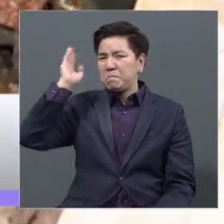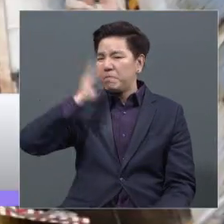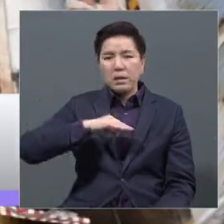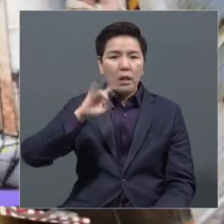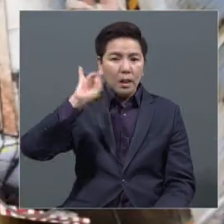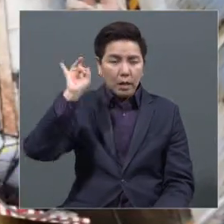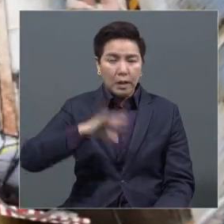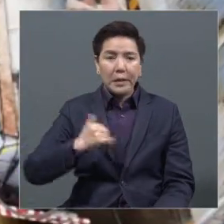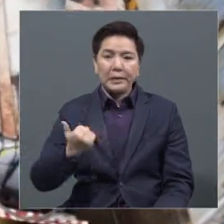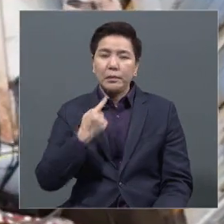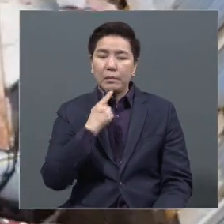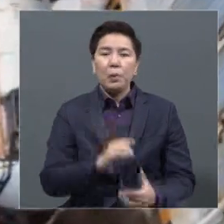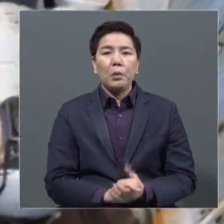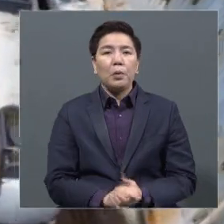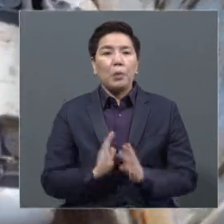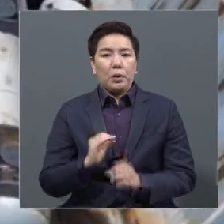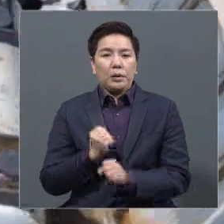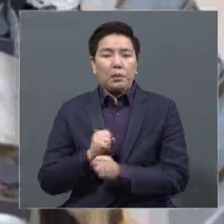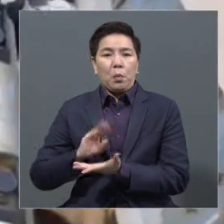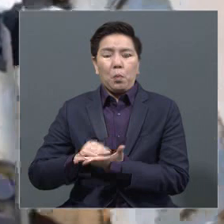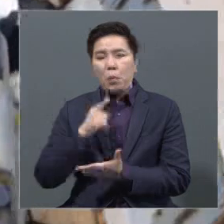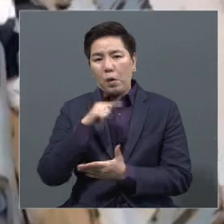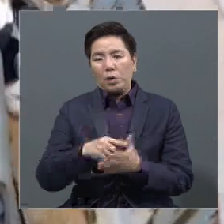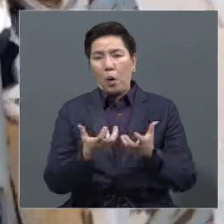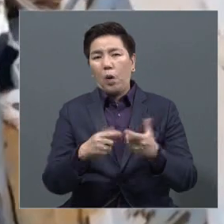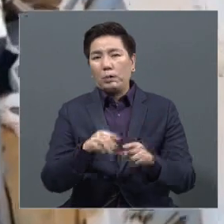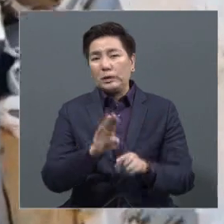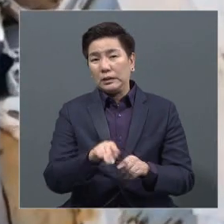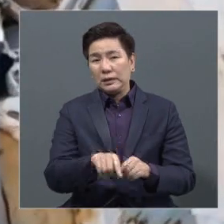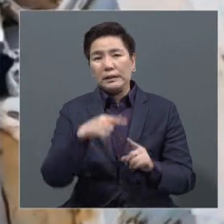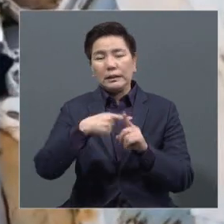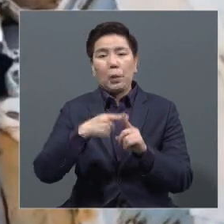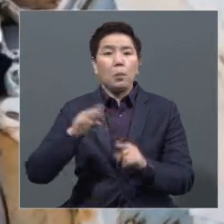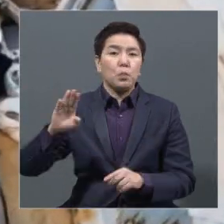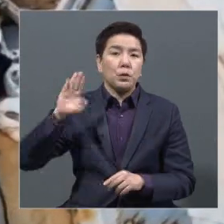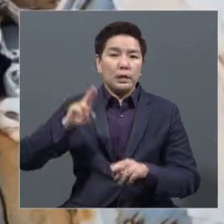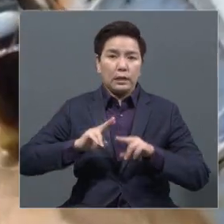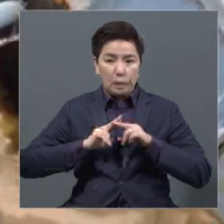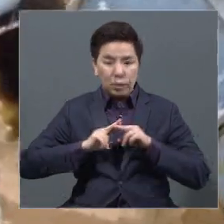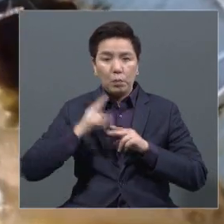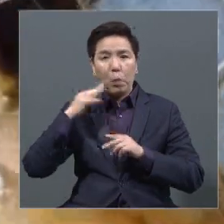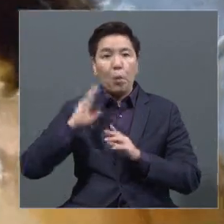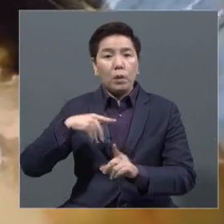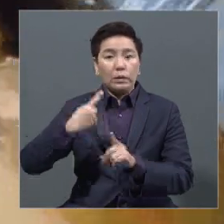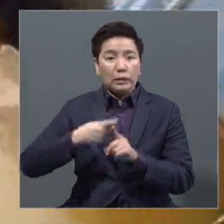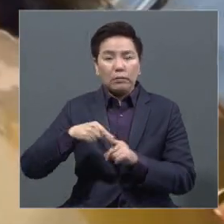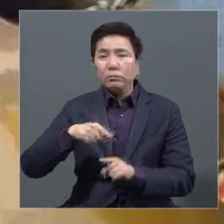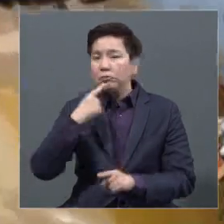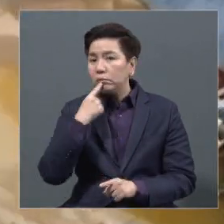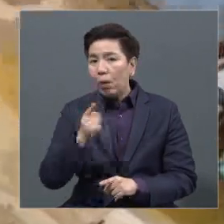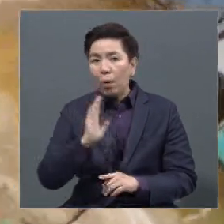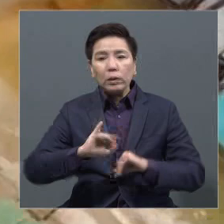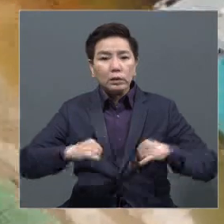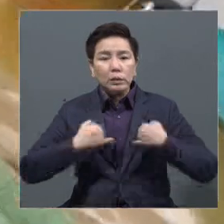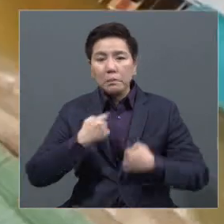นะคะท่านก็บอกว่าเจ้าหน้าที่เนี่ยมีข้อมูลสำคัญก็คือโกดังที่พาชีถูกเช่าโดยเอกชนรายนึงซึ่งคนที่มาเช่าไม่ได้แจ้งกับ